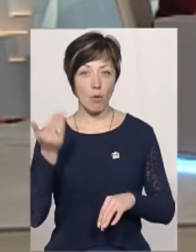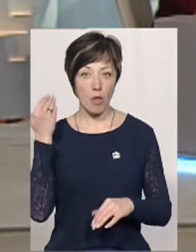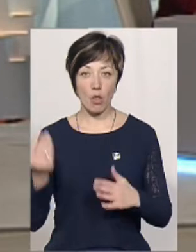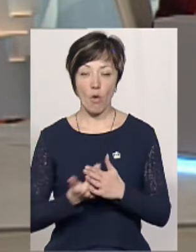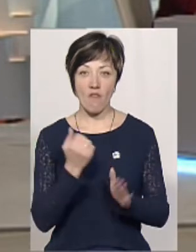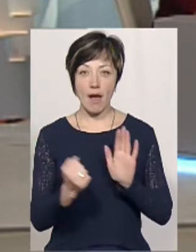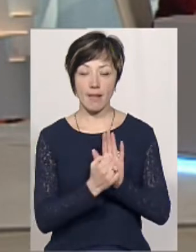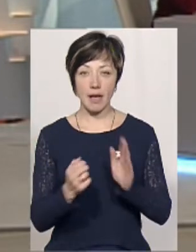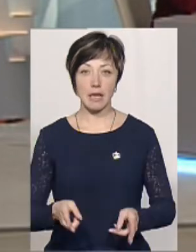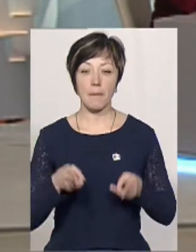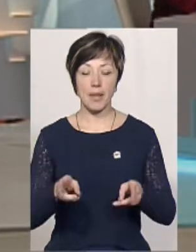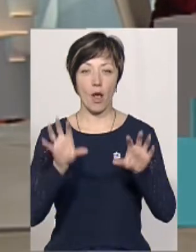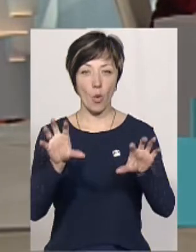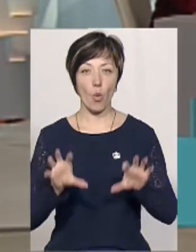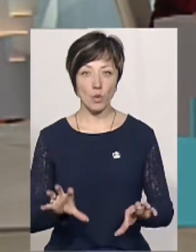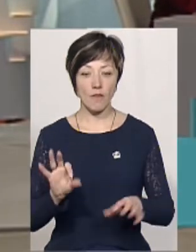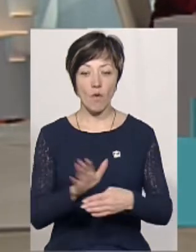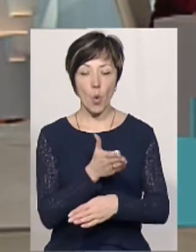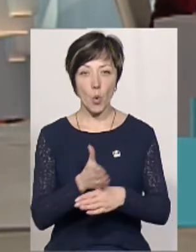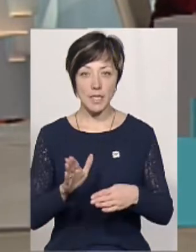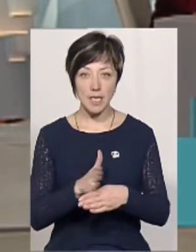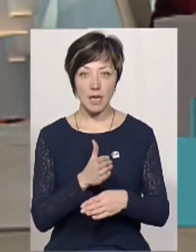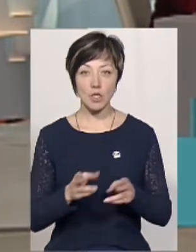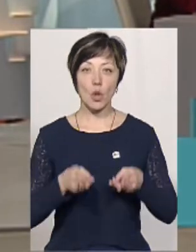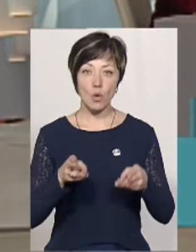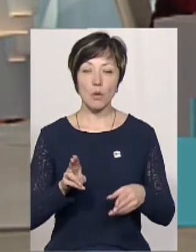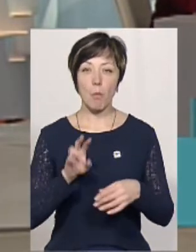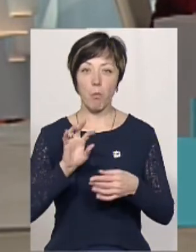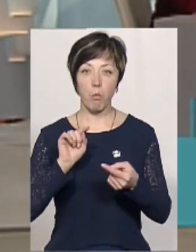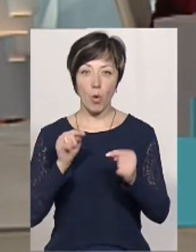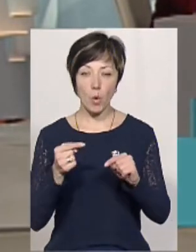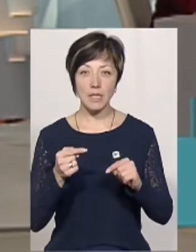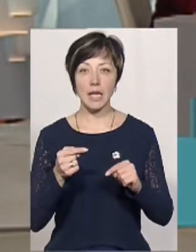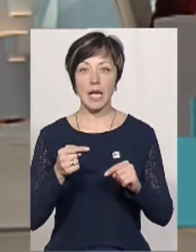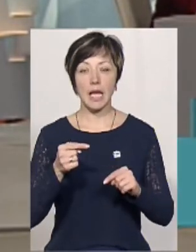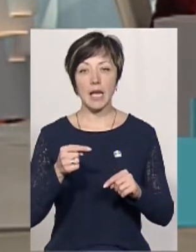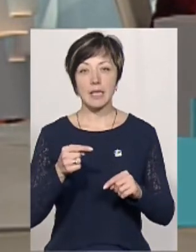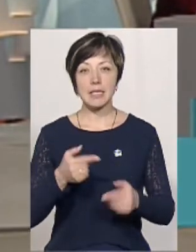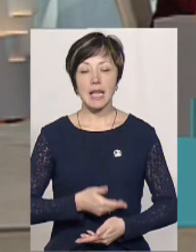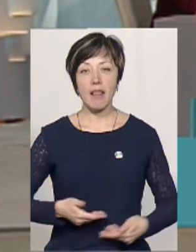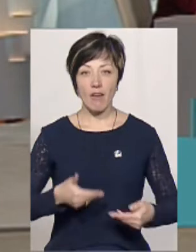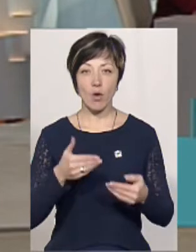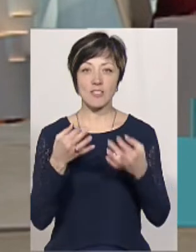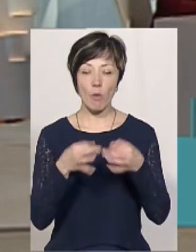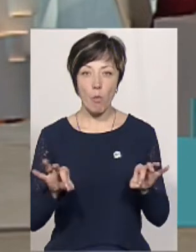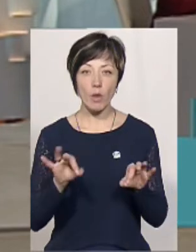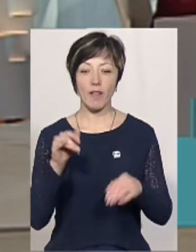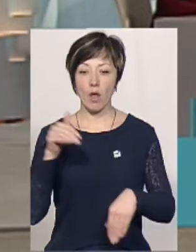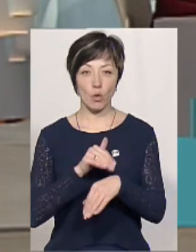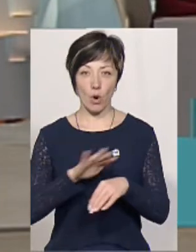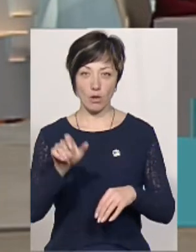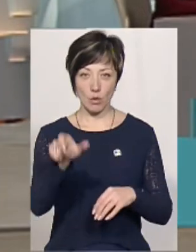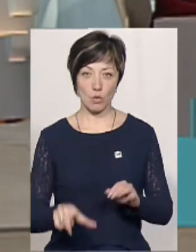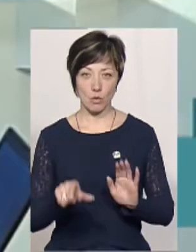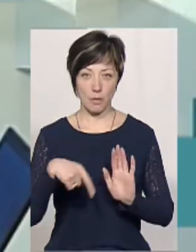попередньої нова редакція Кримінального кодексу у розділі «Злочини проти статевої свободи та статевої недоторканності особи»?